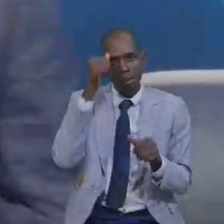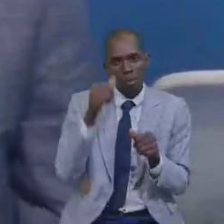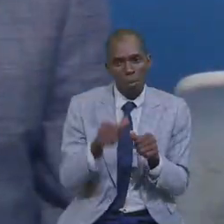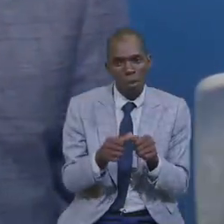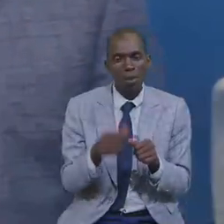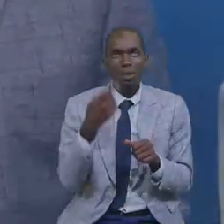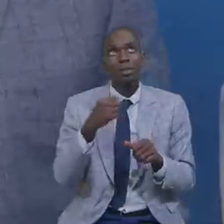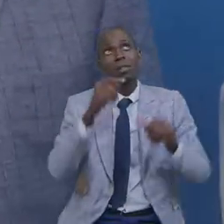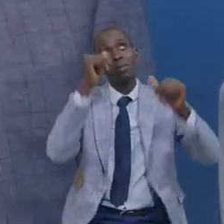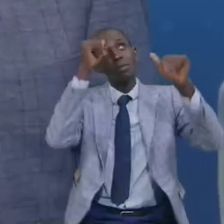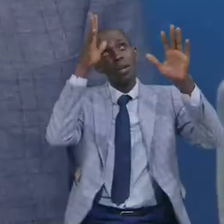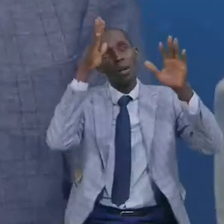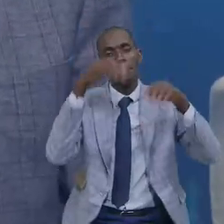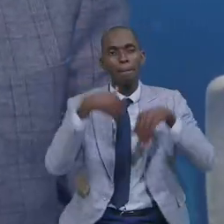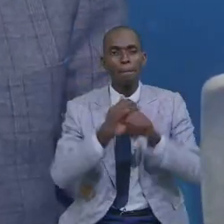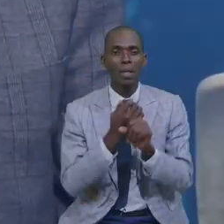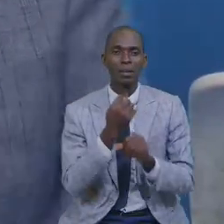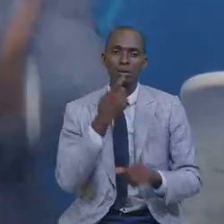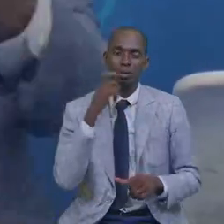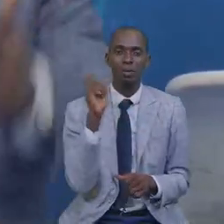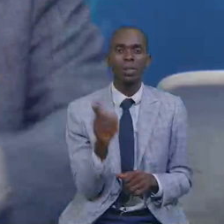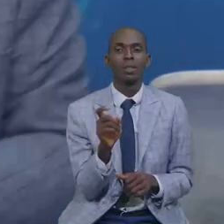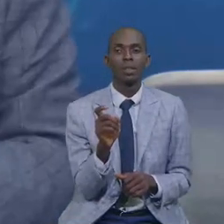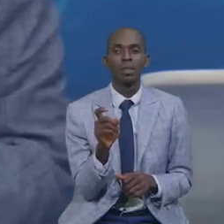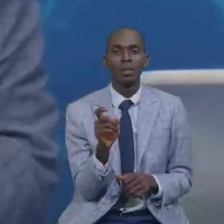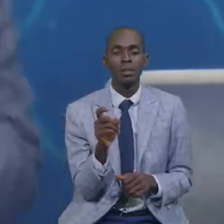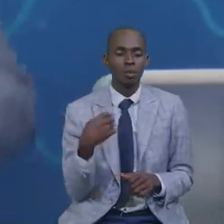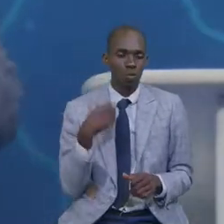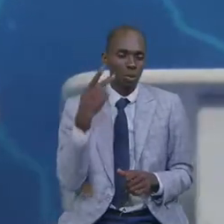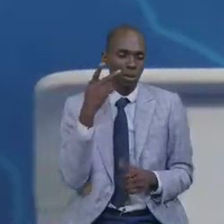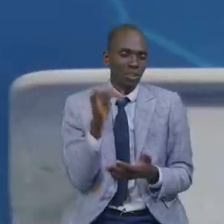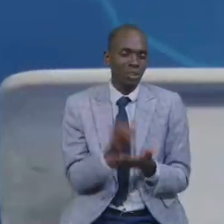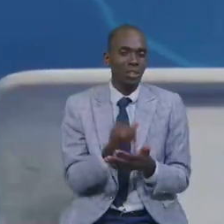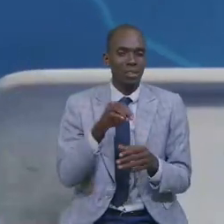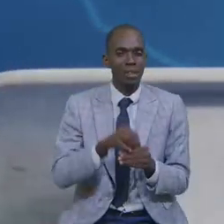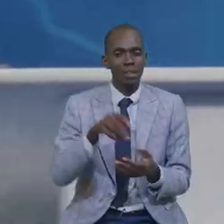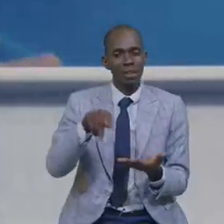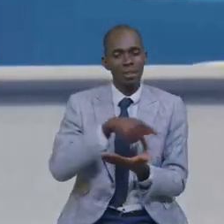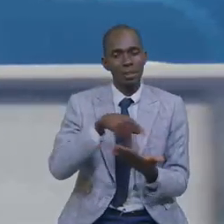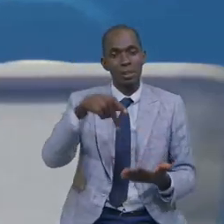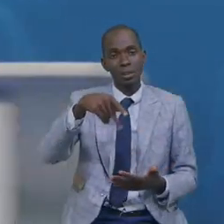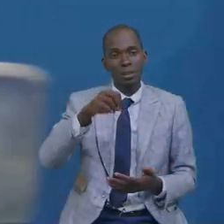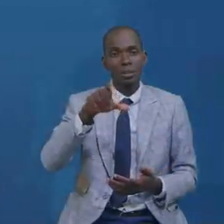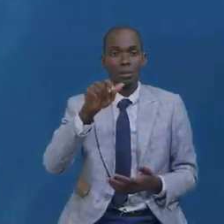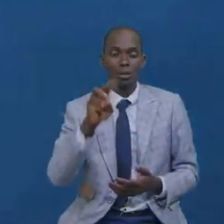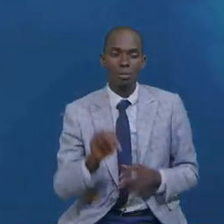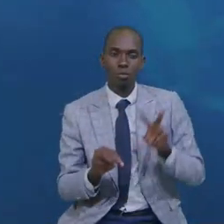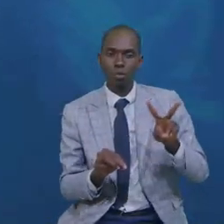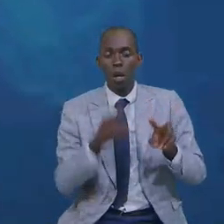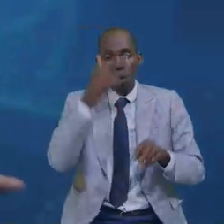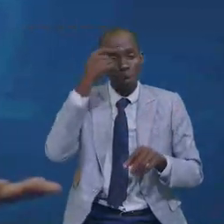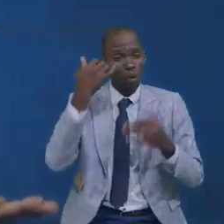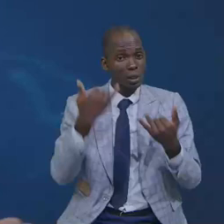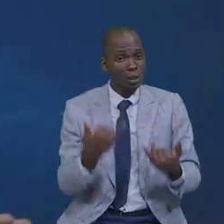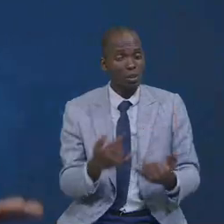rappelez-vous le père fait un grand décret nous l'avons lu en somme de parce que maintenant tu